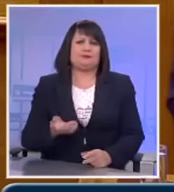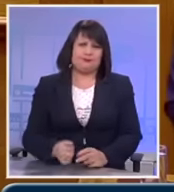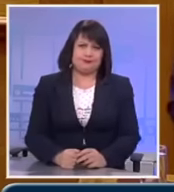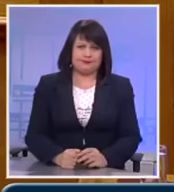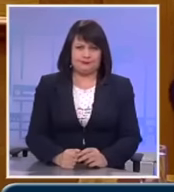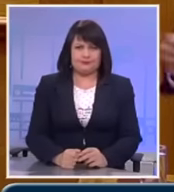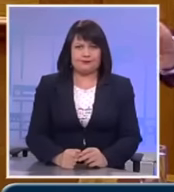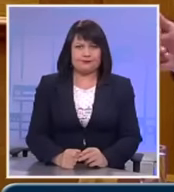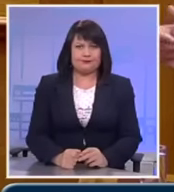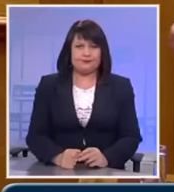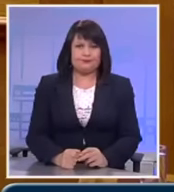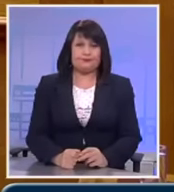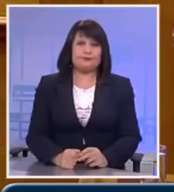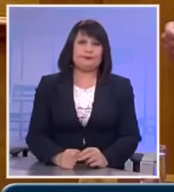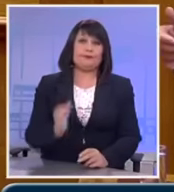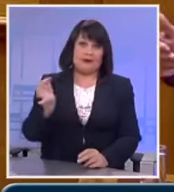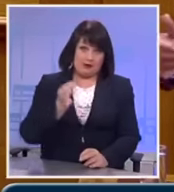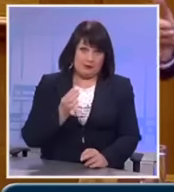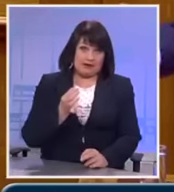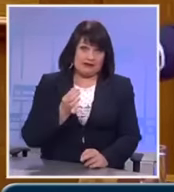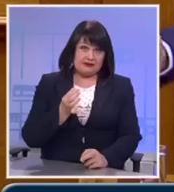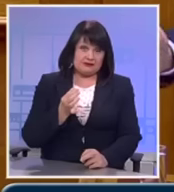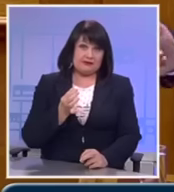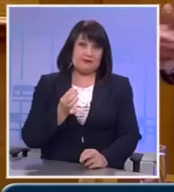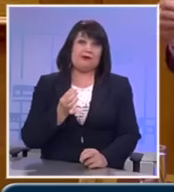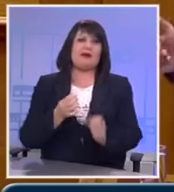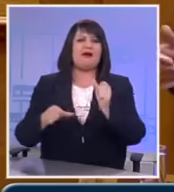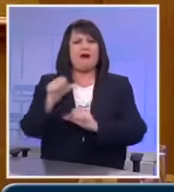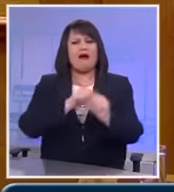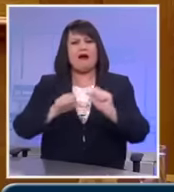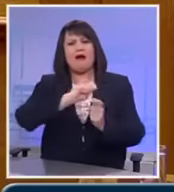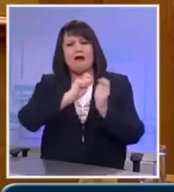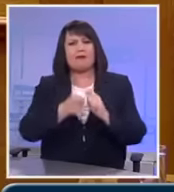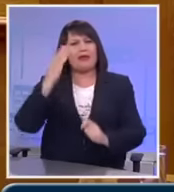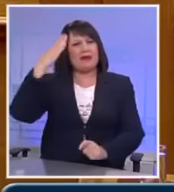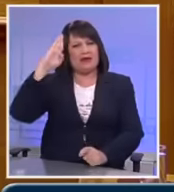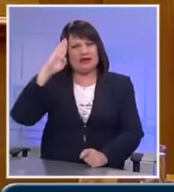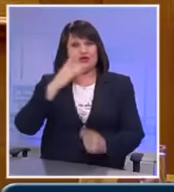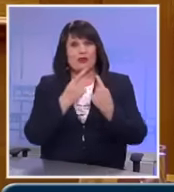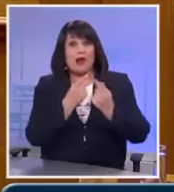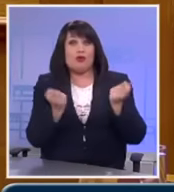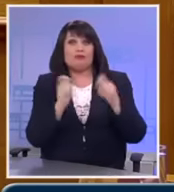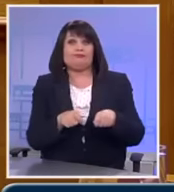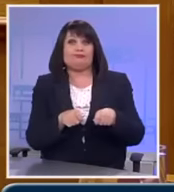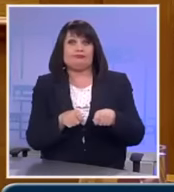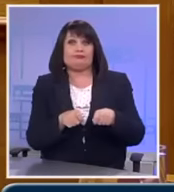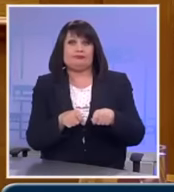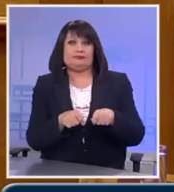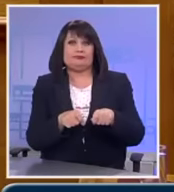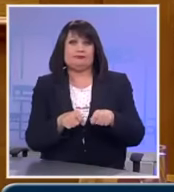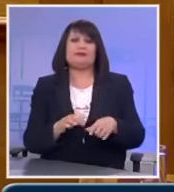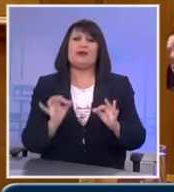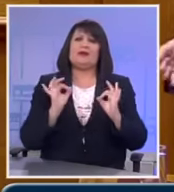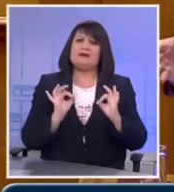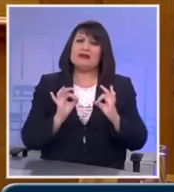κό μας λέτε πως οι αλλαγές στο γυμνάσιο έγιναν χωρίς διάλογο βεβαίως